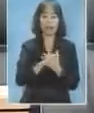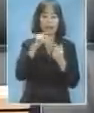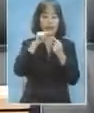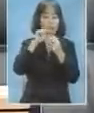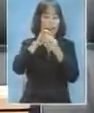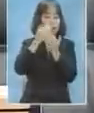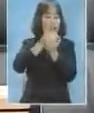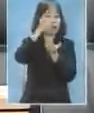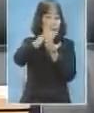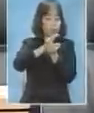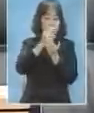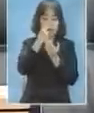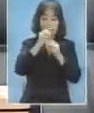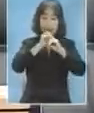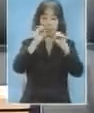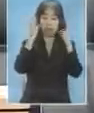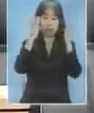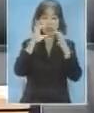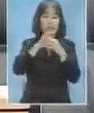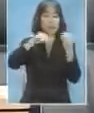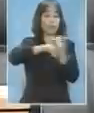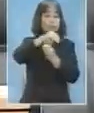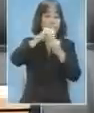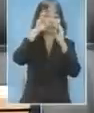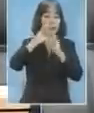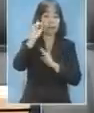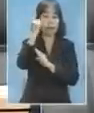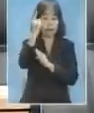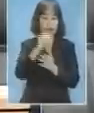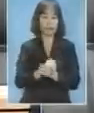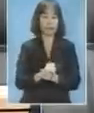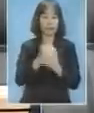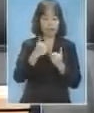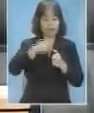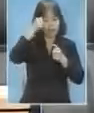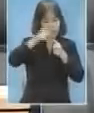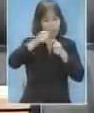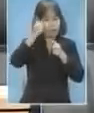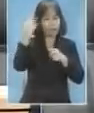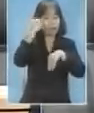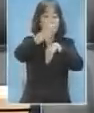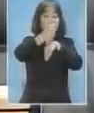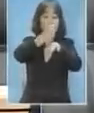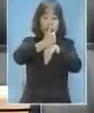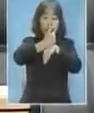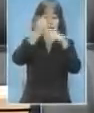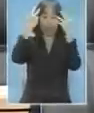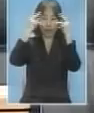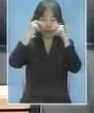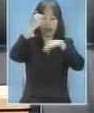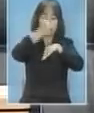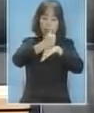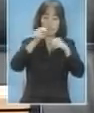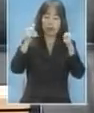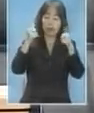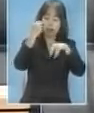งบมาในการสนับสนุนในเรื่องของเศรษฐกิจสร้างสรรค์ผมจำได้ว่าท่านนายกรัฐมนตรีก็ดีท่านรัฐมนตรีพาณิช